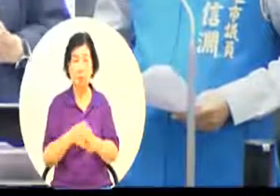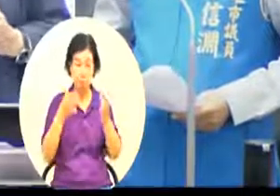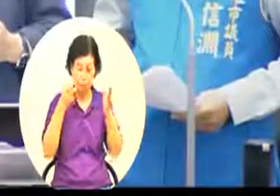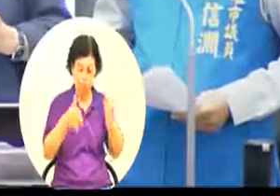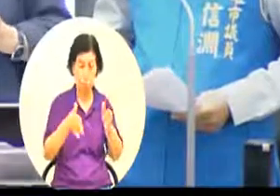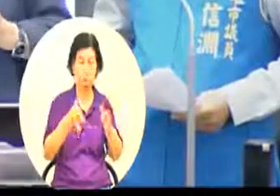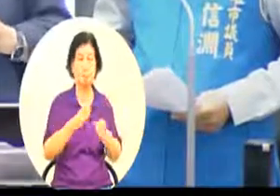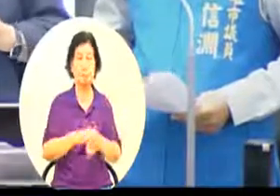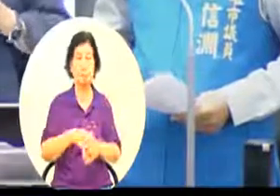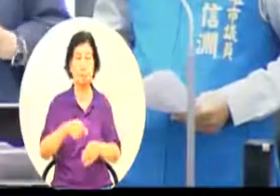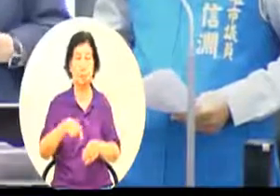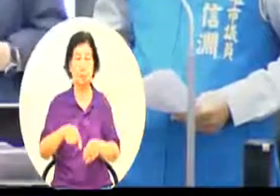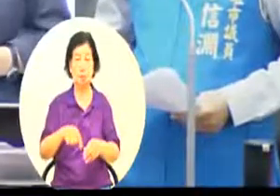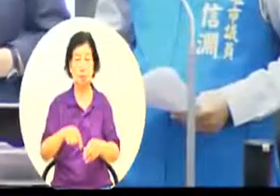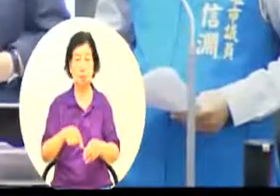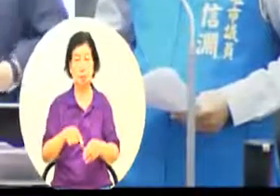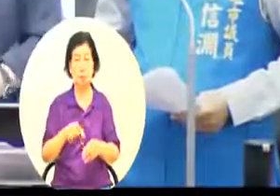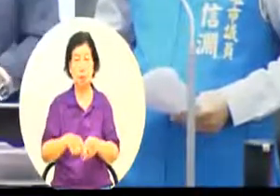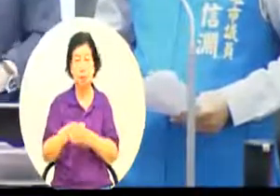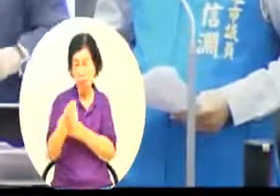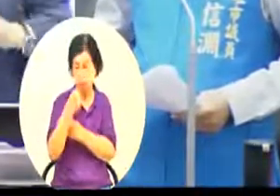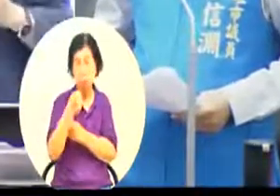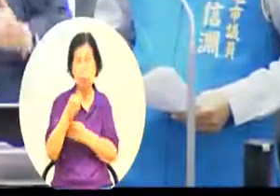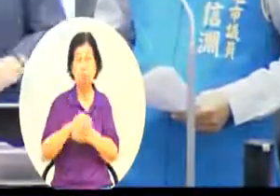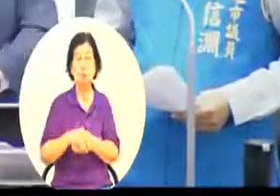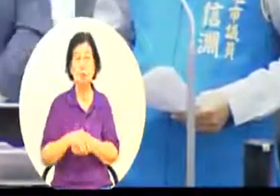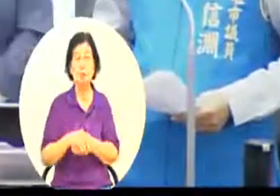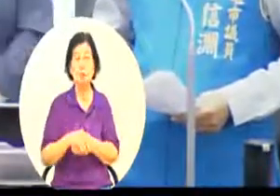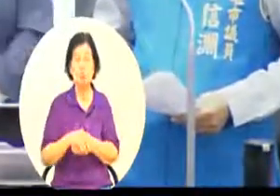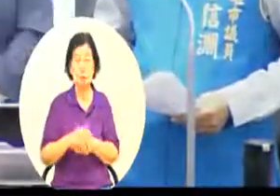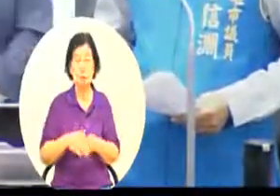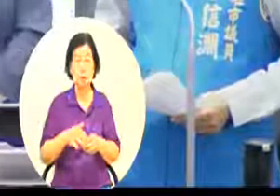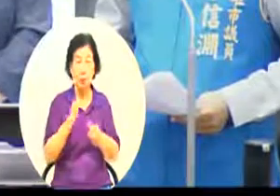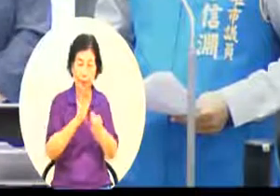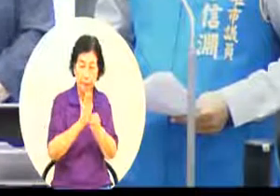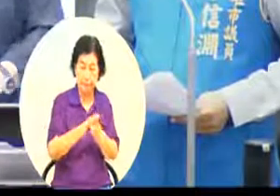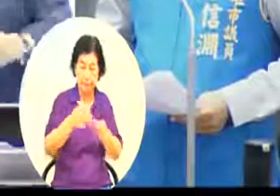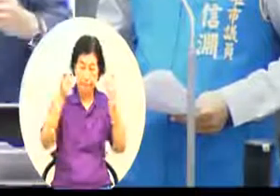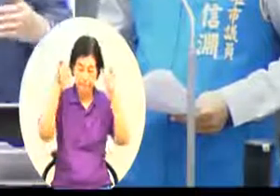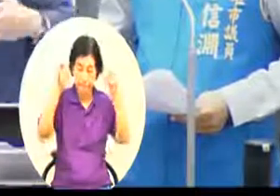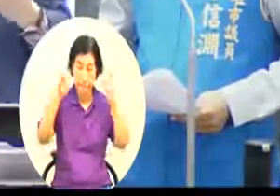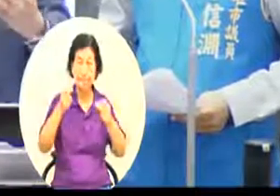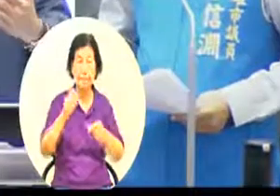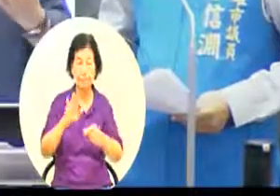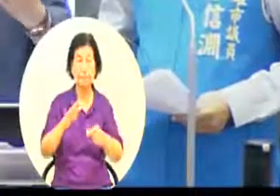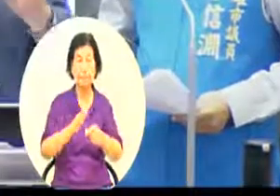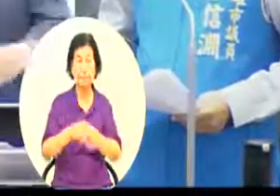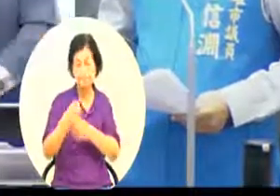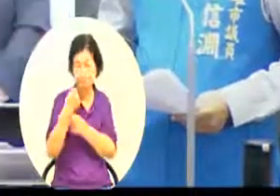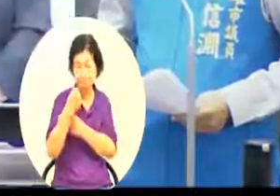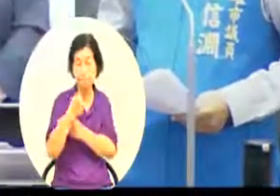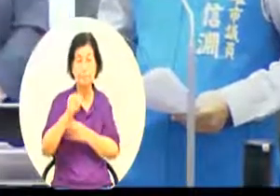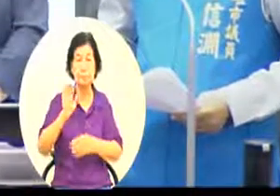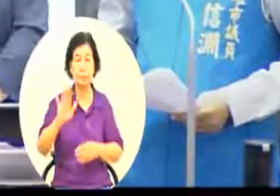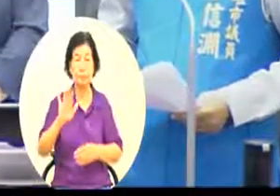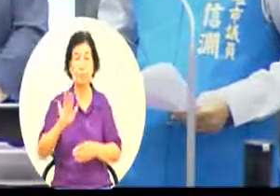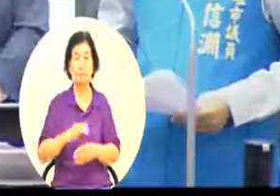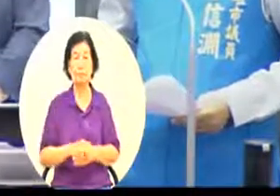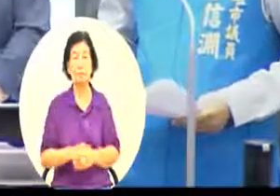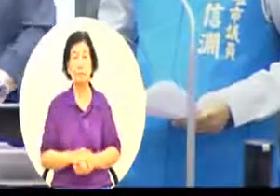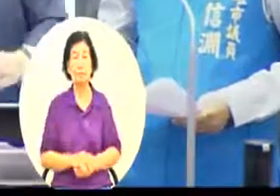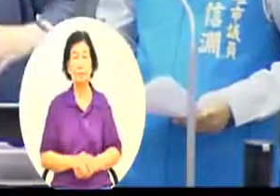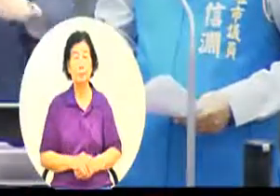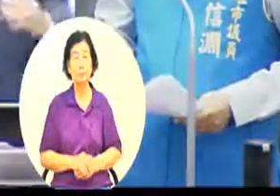阶段来讲，我们的努力是对高雄，我现在正在努力中，我同时是应该有好的一